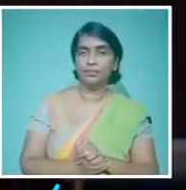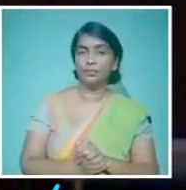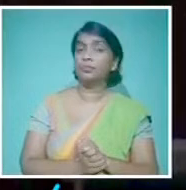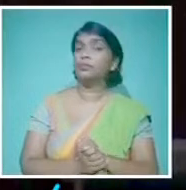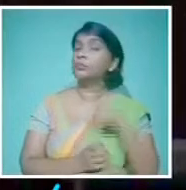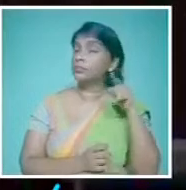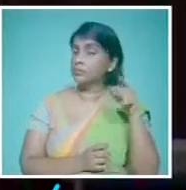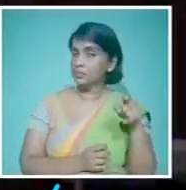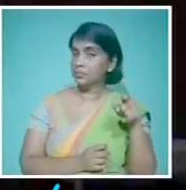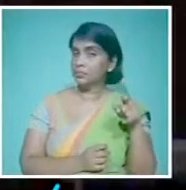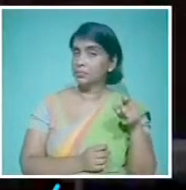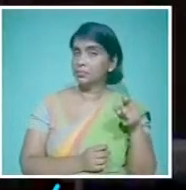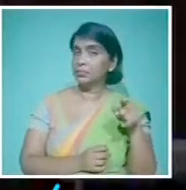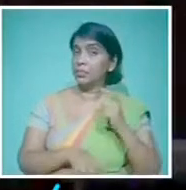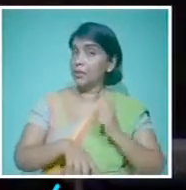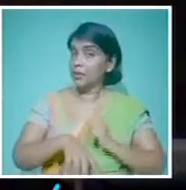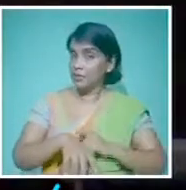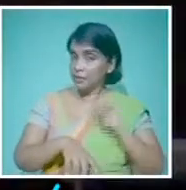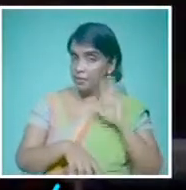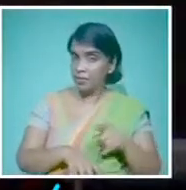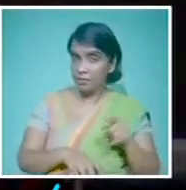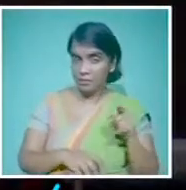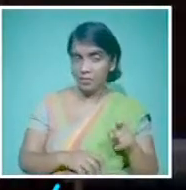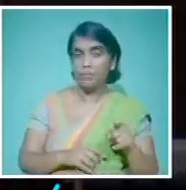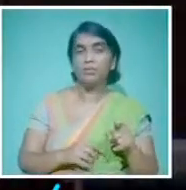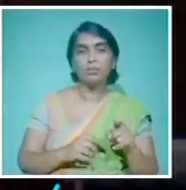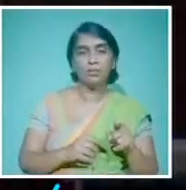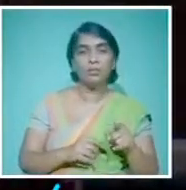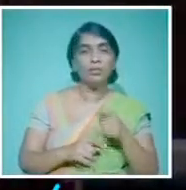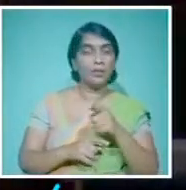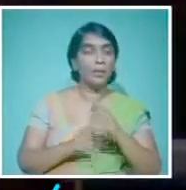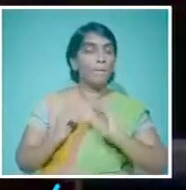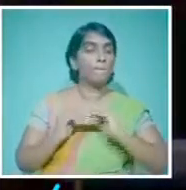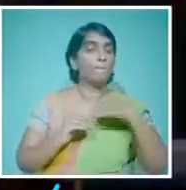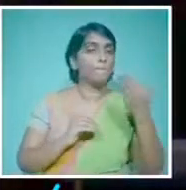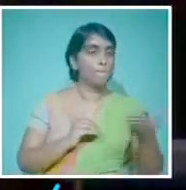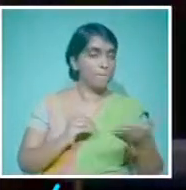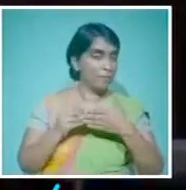ඒ වෙලාවේදී එතනින් පස්සේ